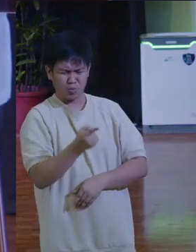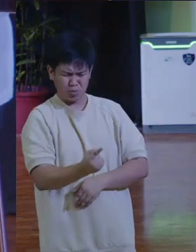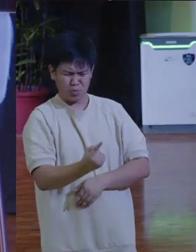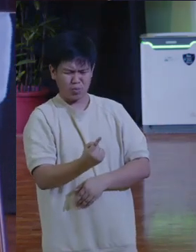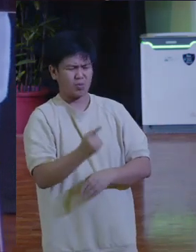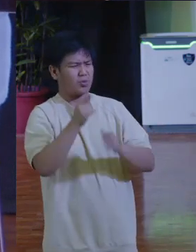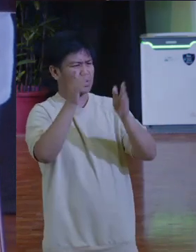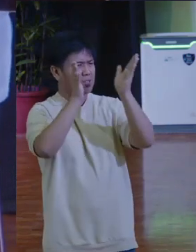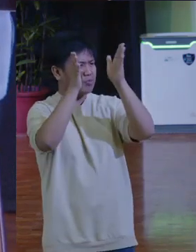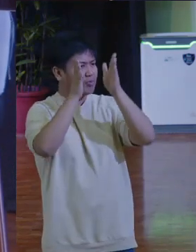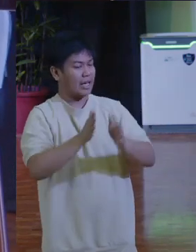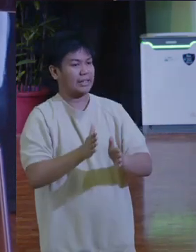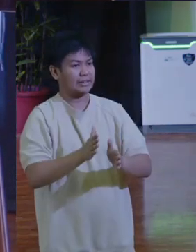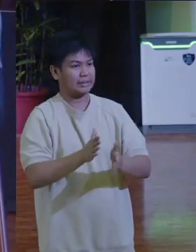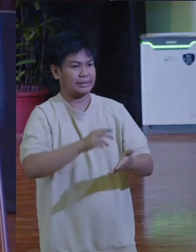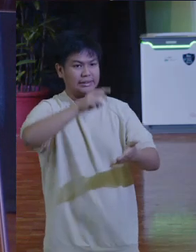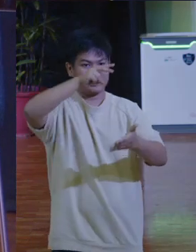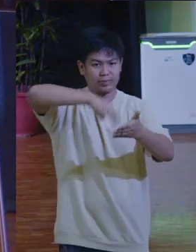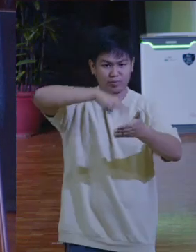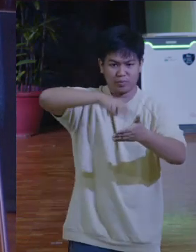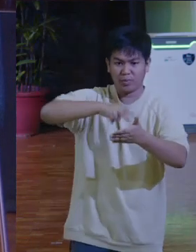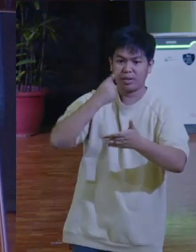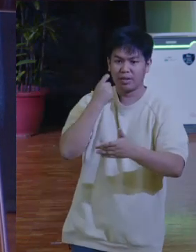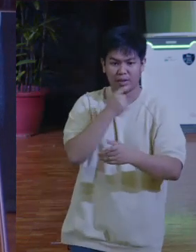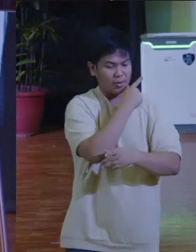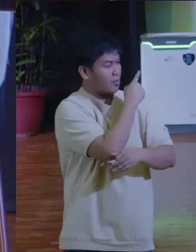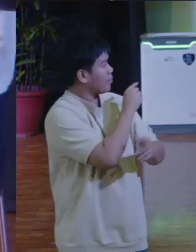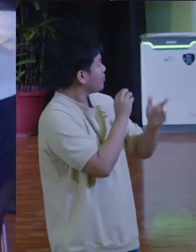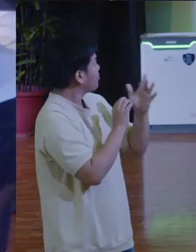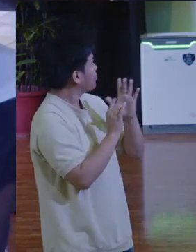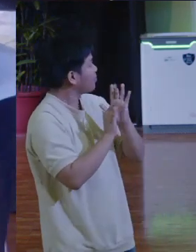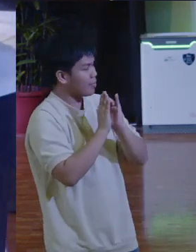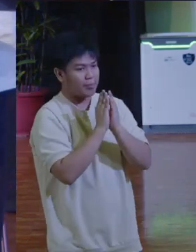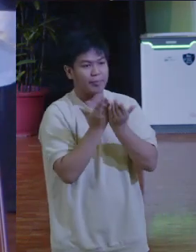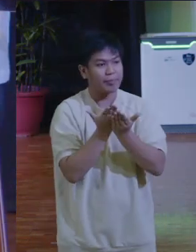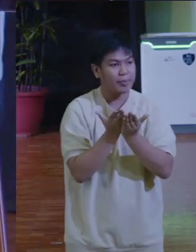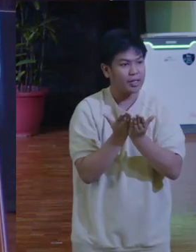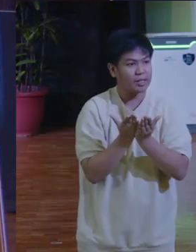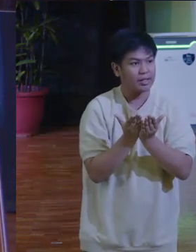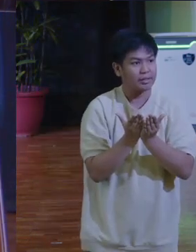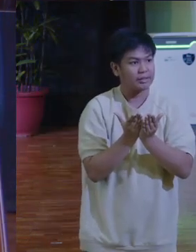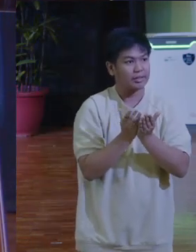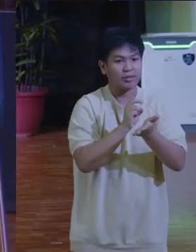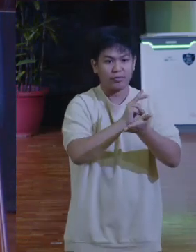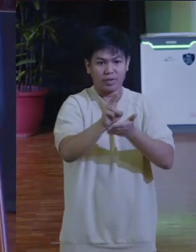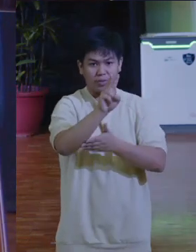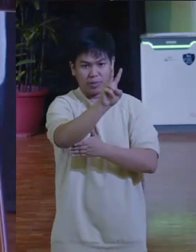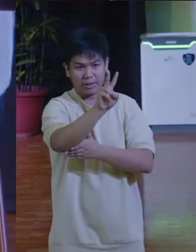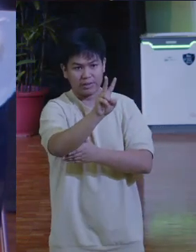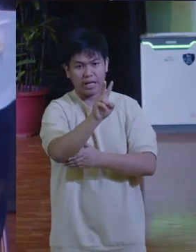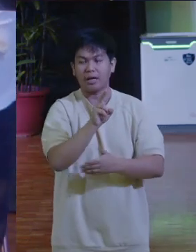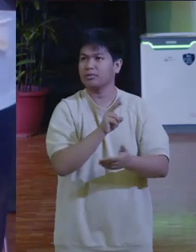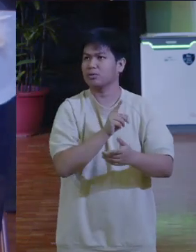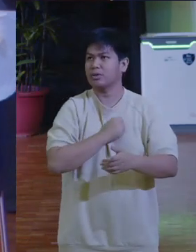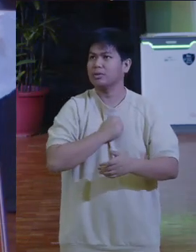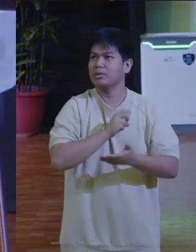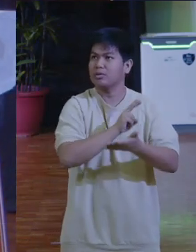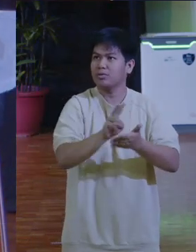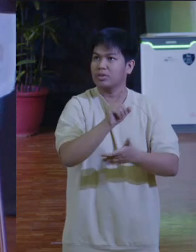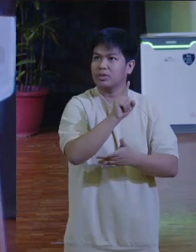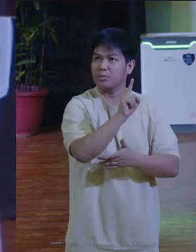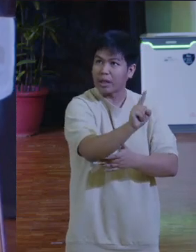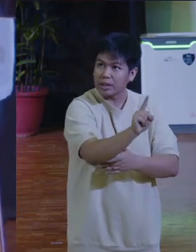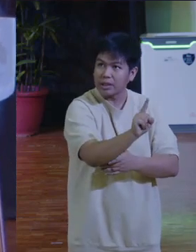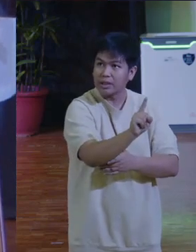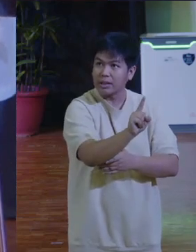po ninyo, dun sa binasa natin, sa chapter 1, verse 1 ng chapter